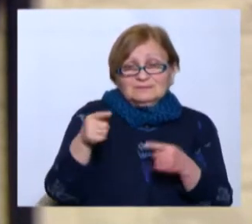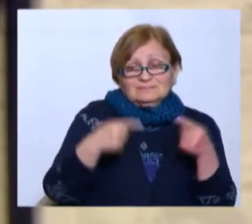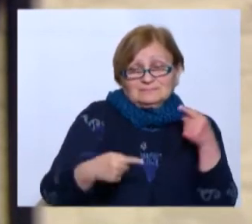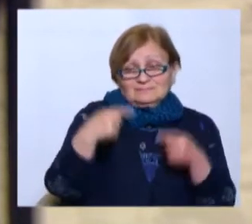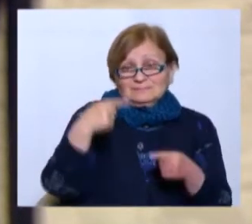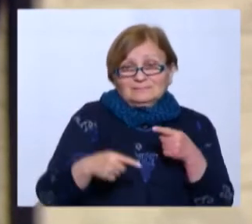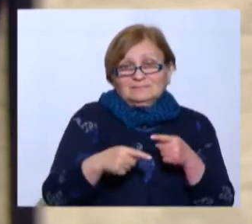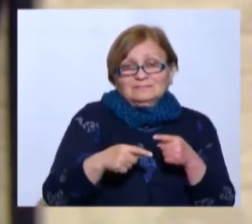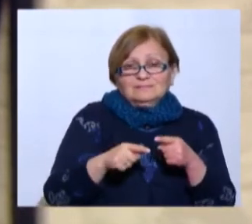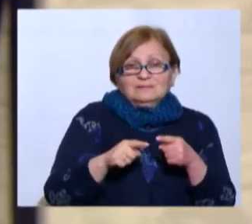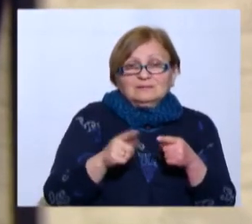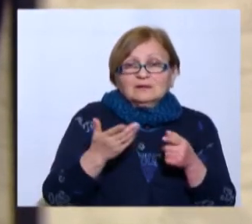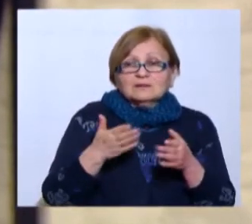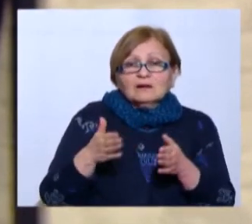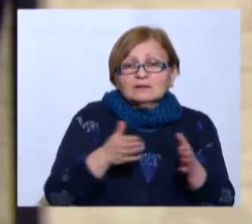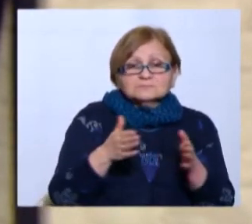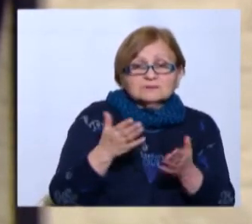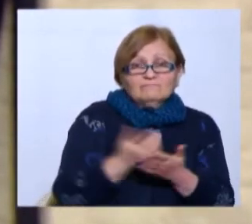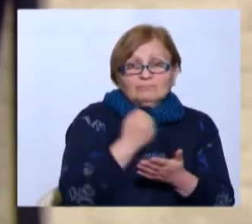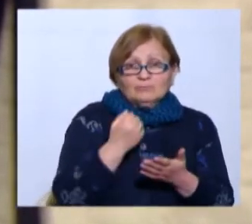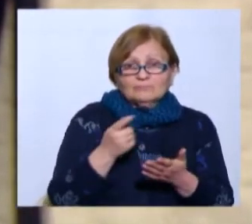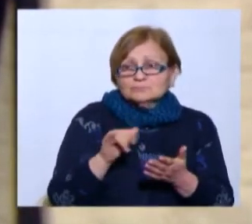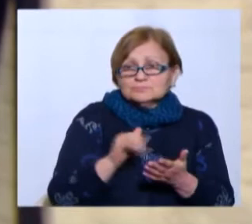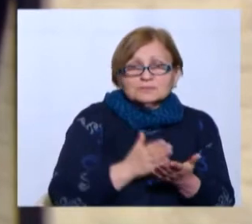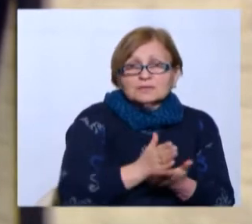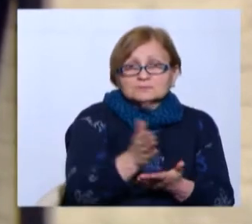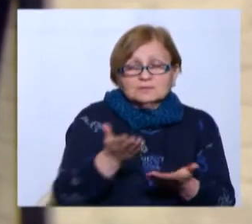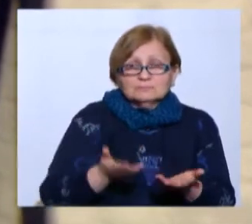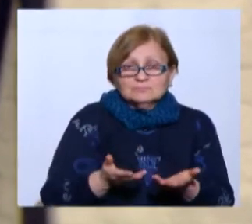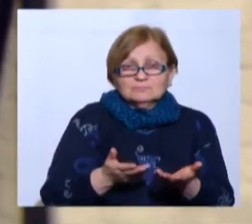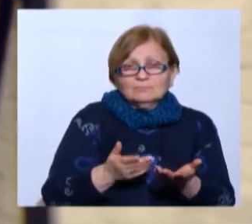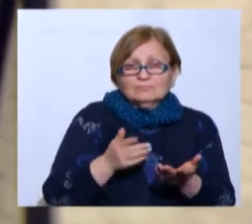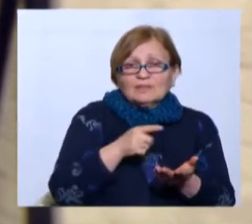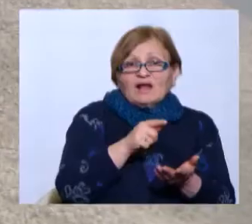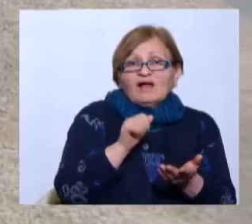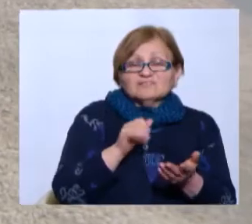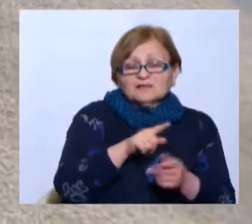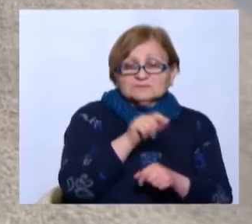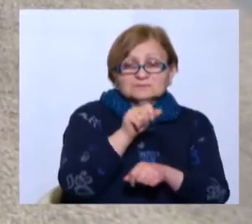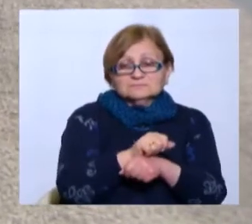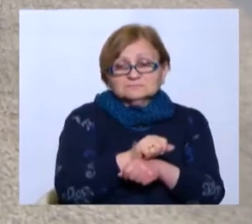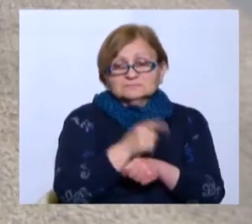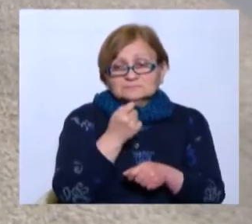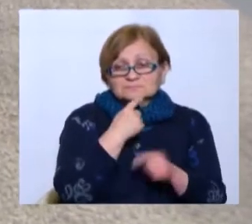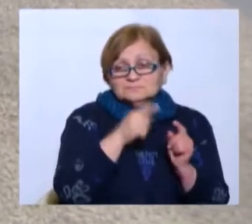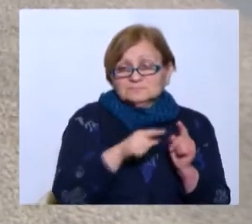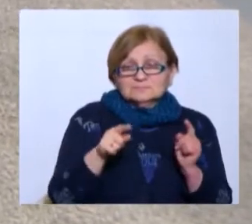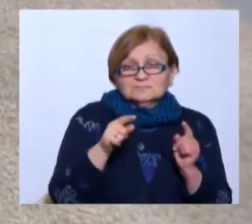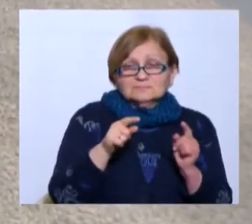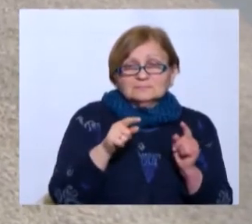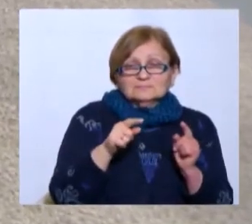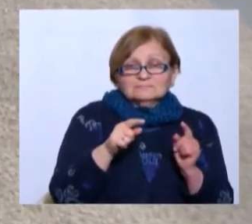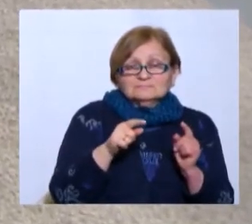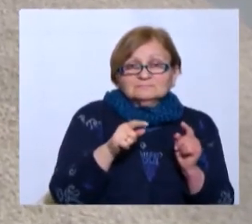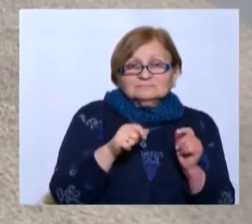დებატებში. რა გამოსავალი უნდა შემოგვთავაზოს? ავთანდილი ცოტა პაუზას იღებს ამ შემთხვევაში, ცირეხნიან